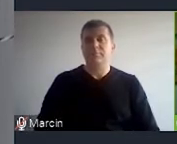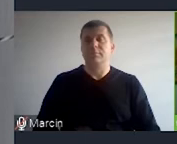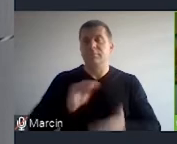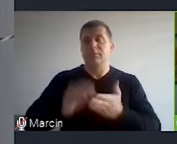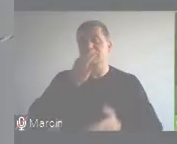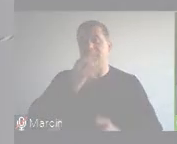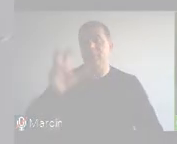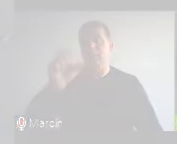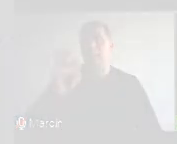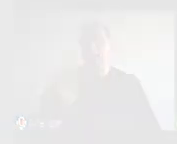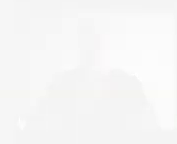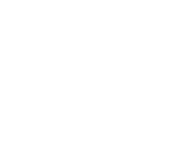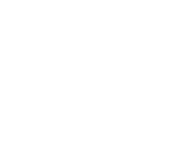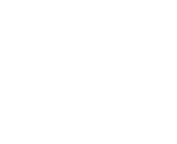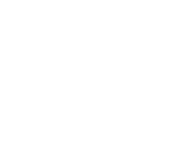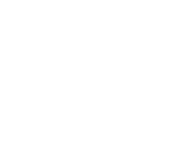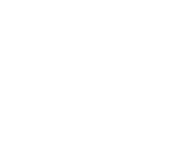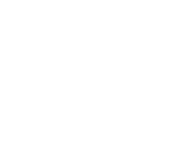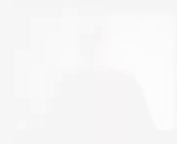wpisujcie pytania w czat od razu.